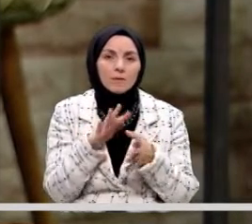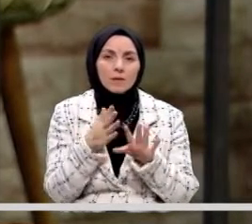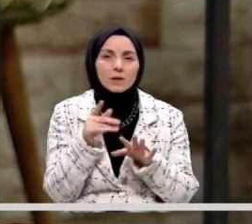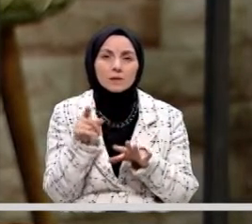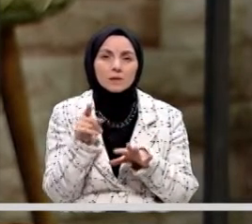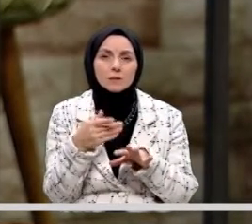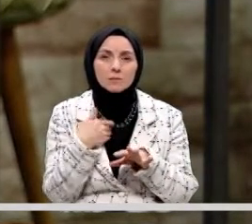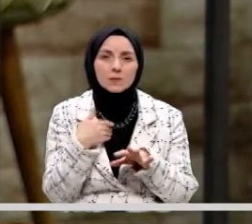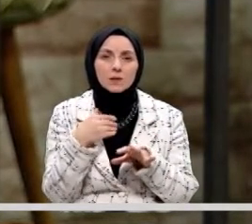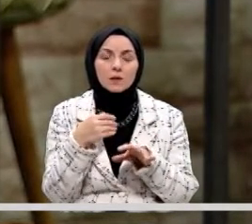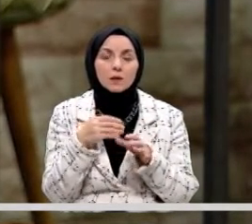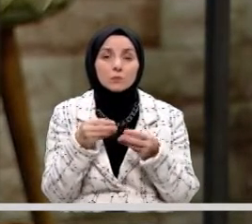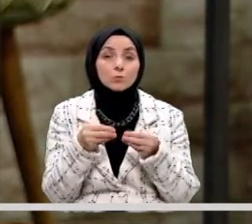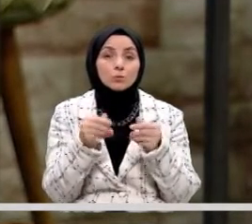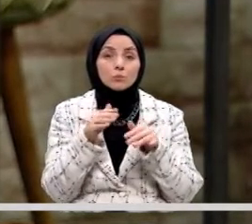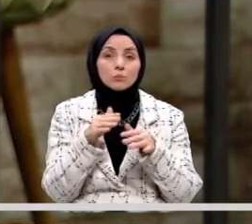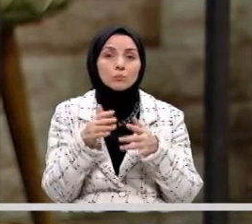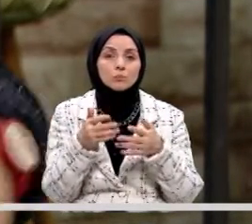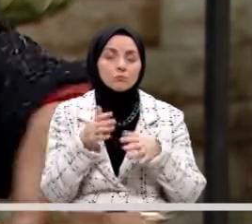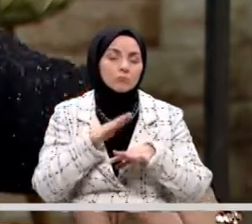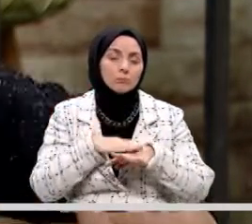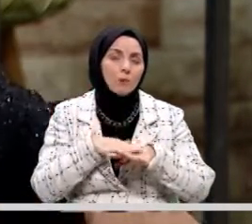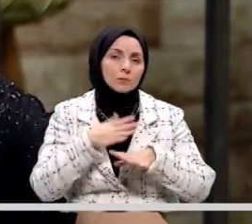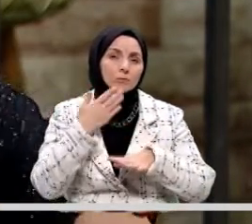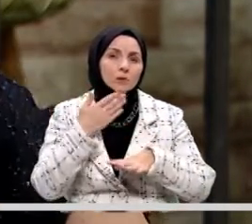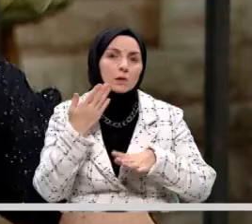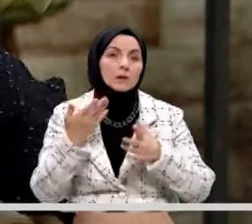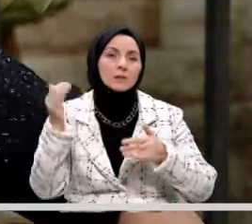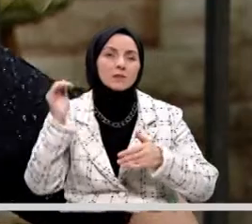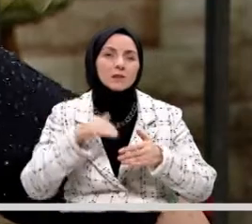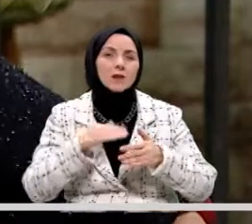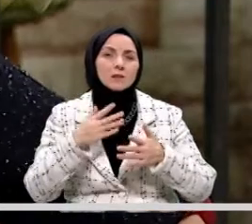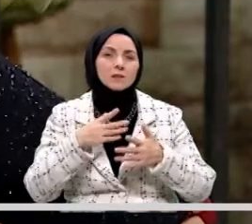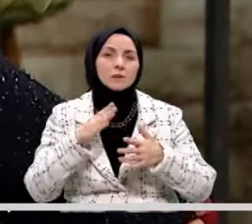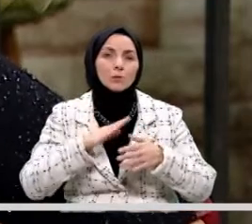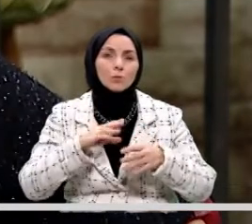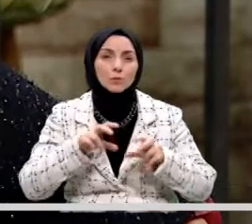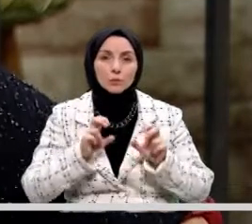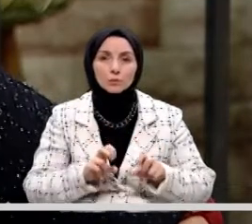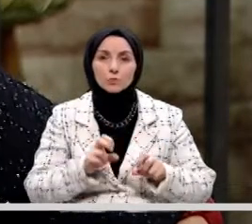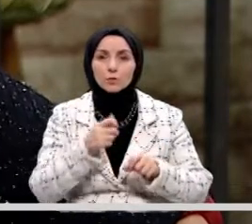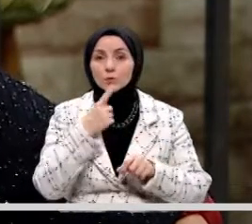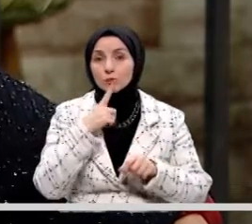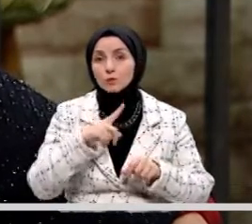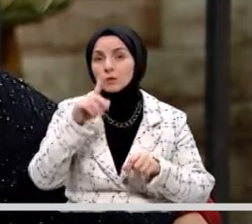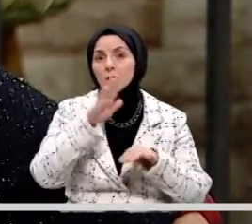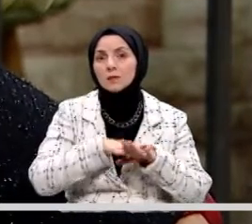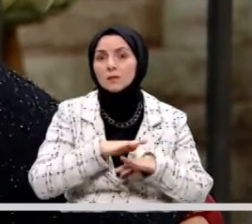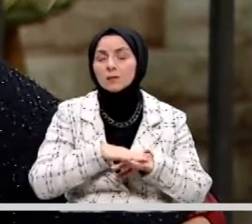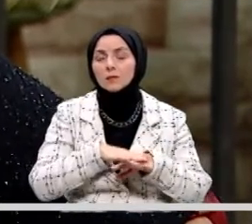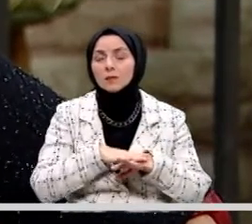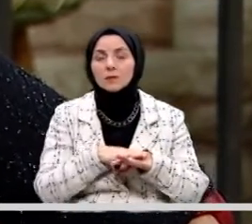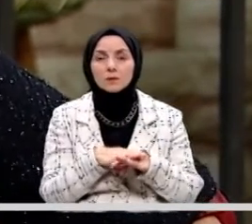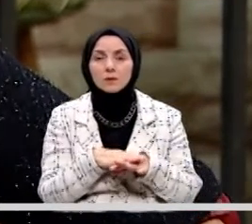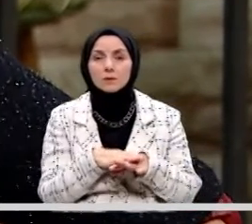siz bana zulmettiniz şikayetle öyle değil şikayet diye bir şey yok mesela geldik oturuyoruz geldik şikayet etti Söyle bakalım Ablam ne yaptı abinin yaptığı filan gibi de söyledi